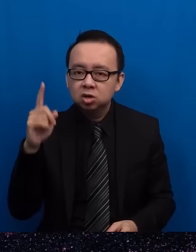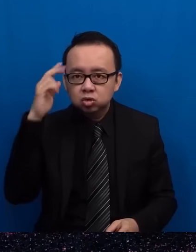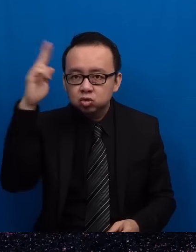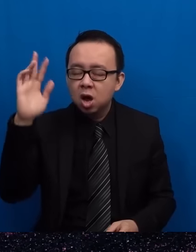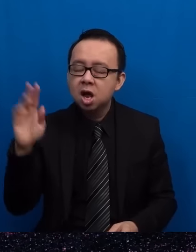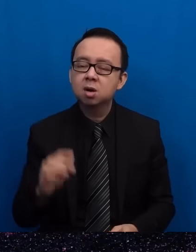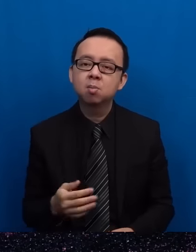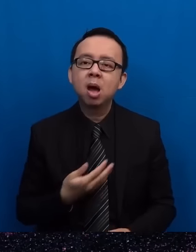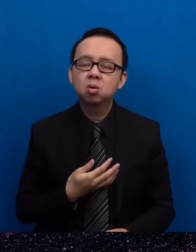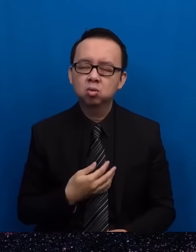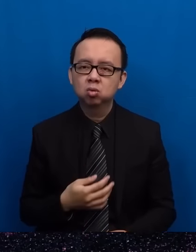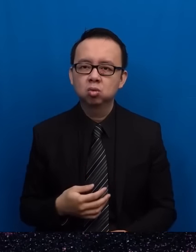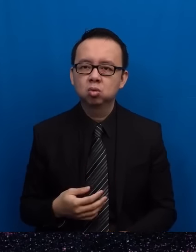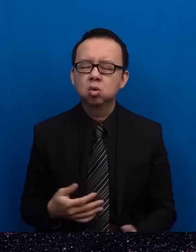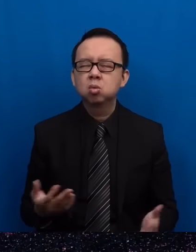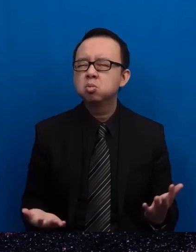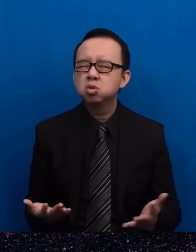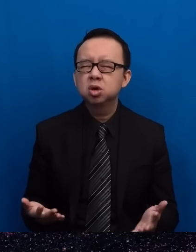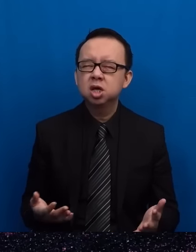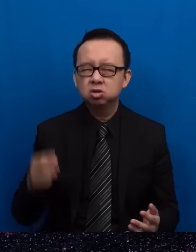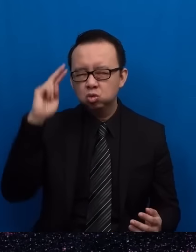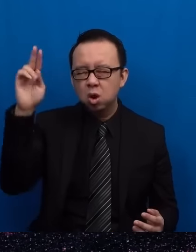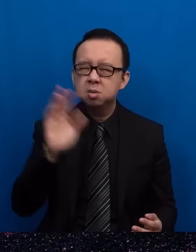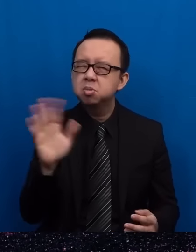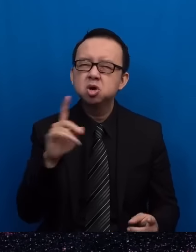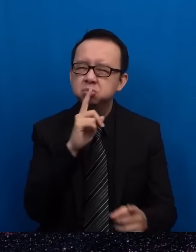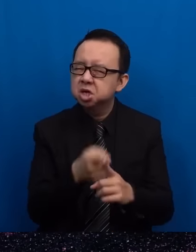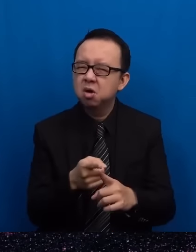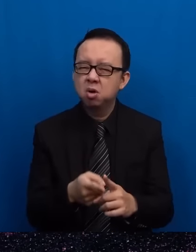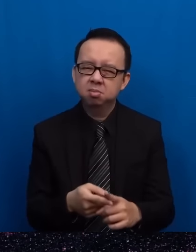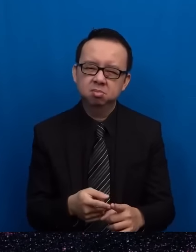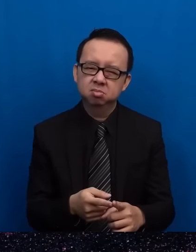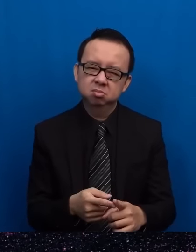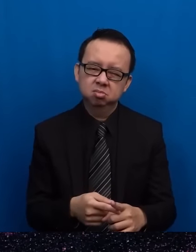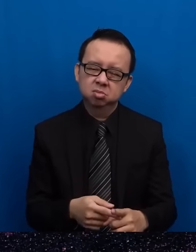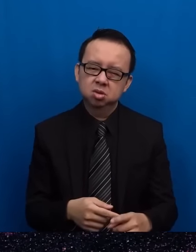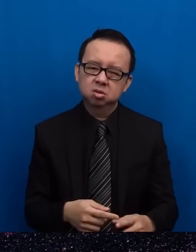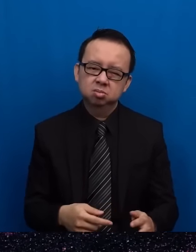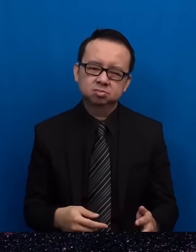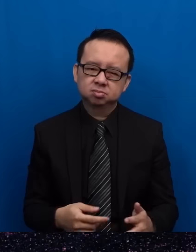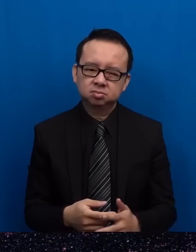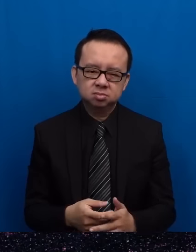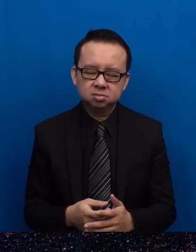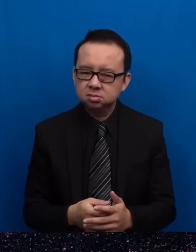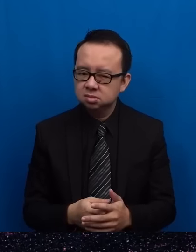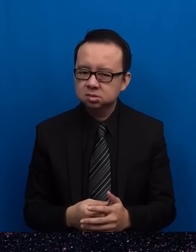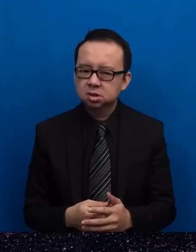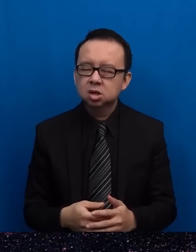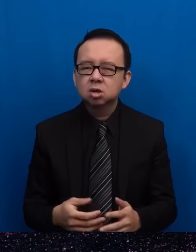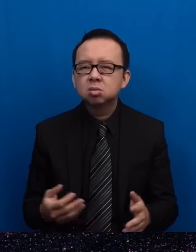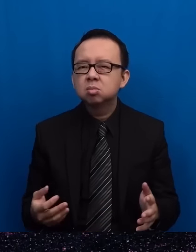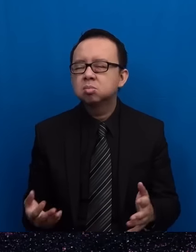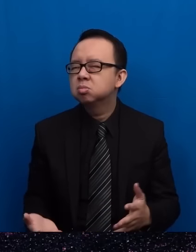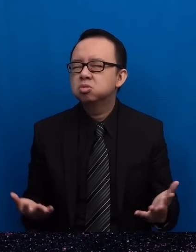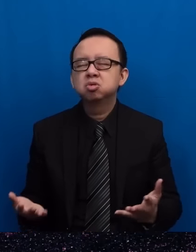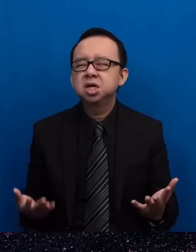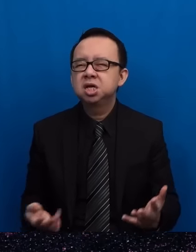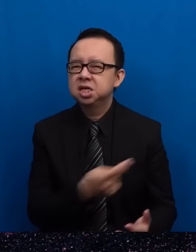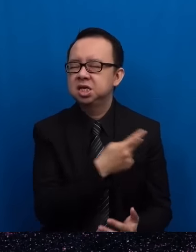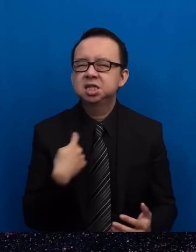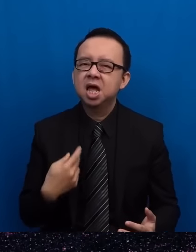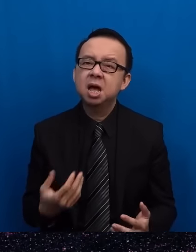Mungkinkah belum dijawab? Karena yang saya minta kelihatannya roti, namun sesungguhnya di mata Allah yang tahu